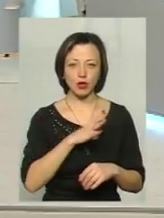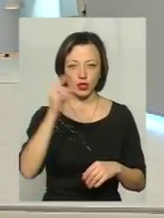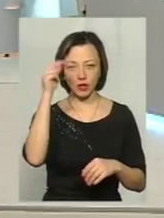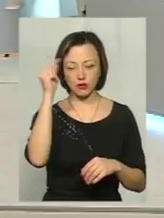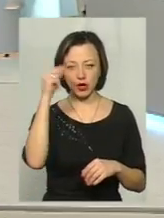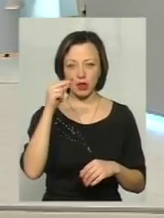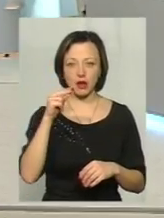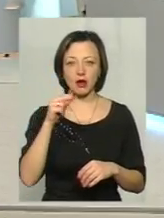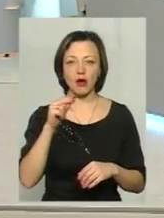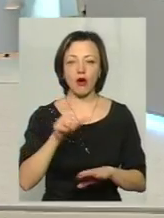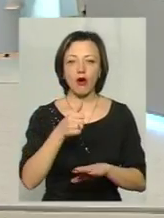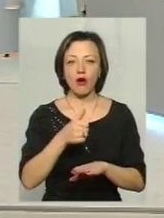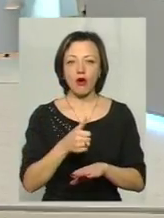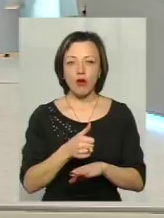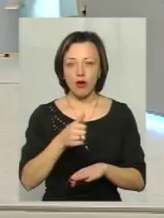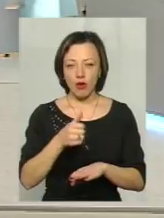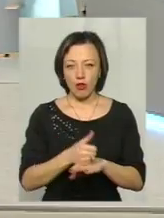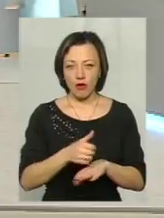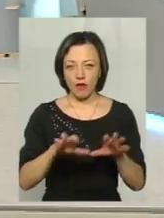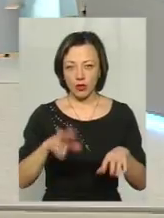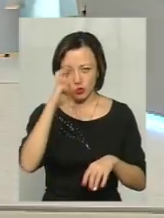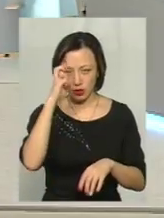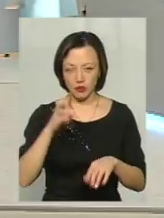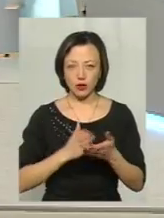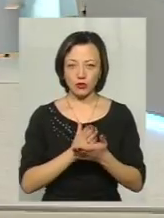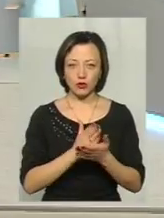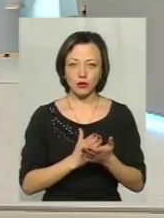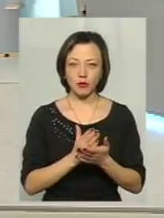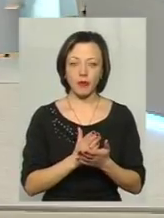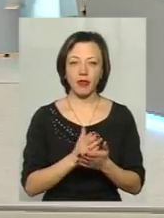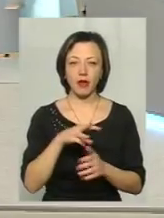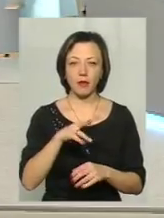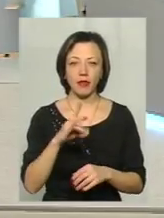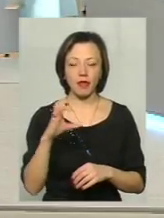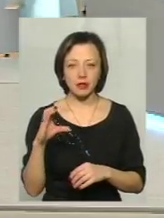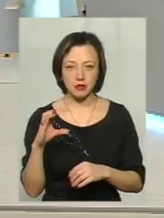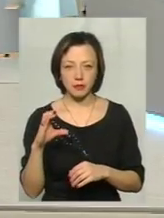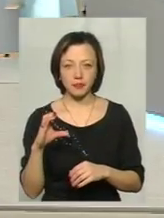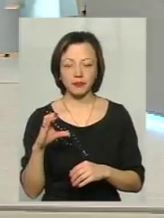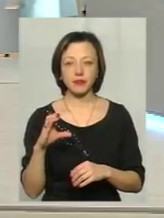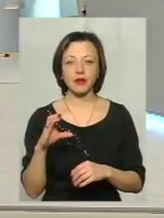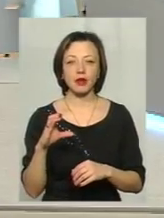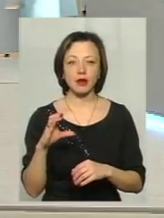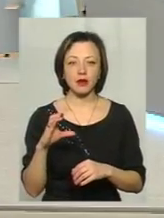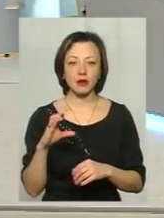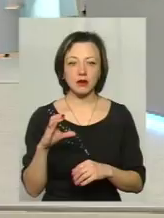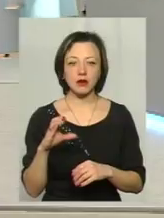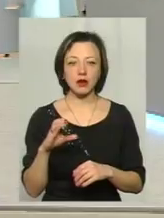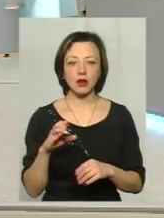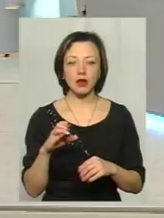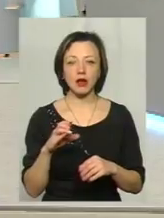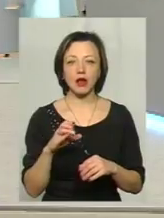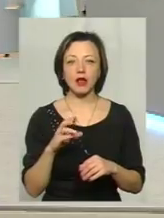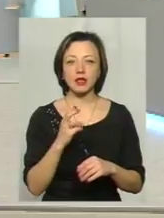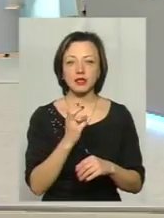під головуванням голови Державної служби з надзвичайної ситуації паном Чечоткіним Миколою Олександровичем на цвітох і